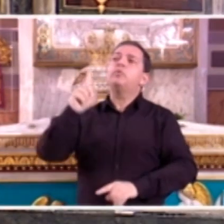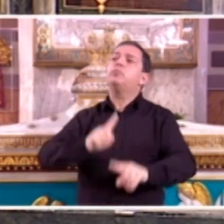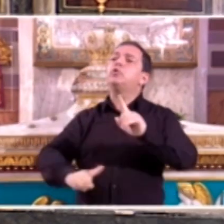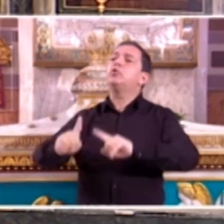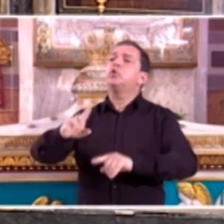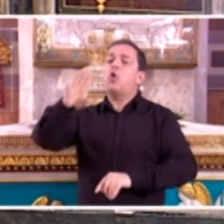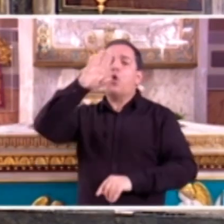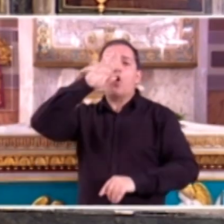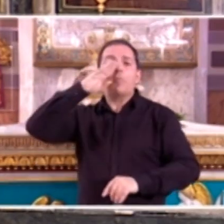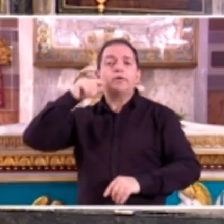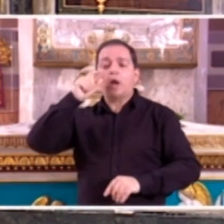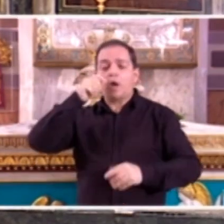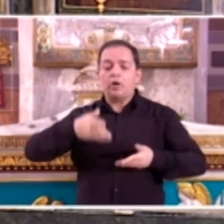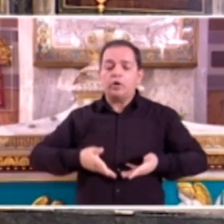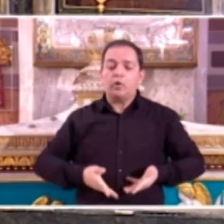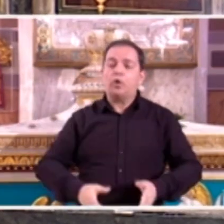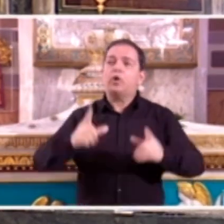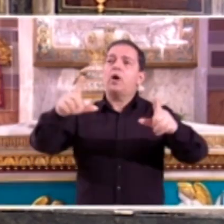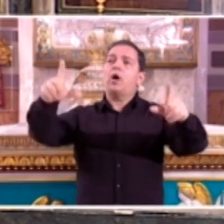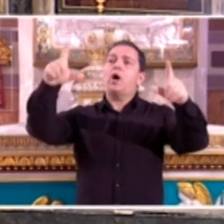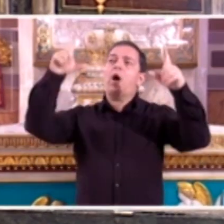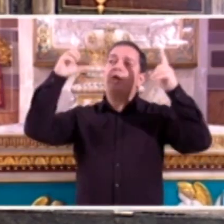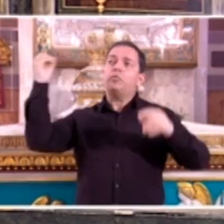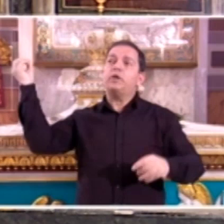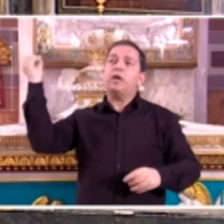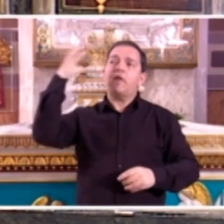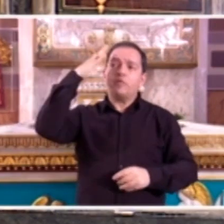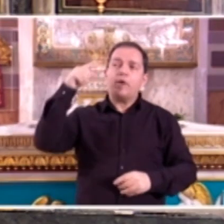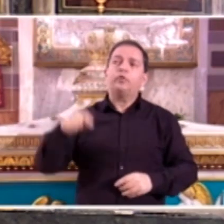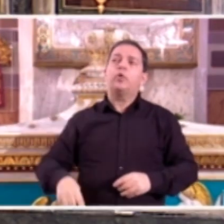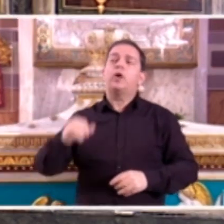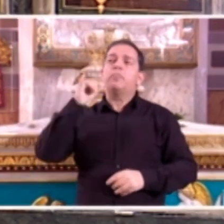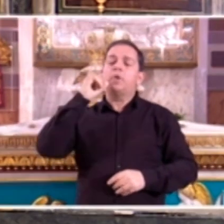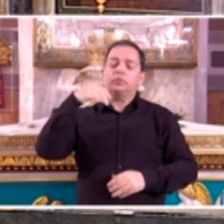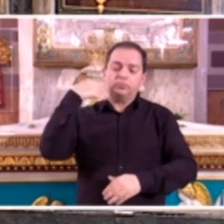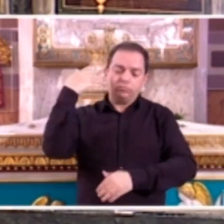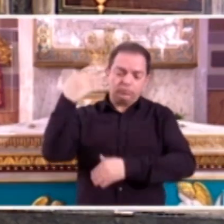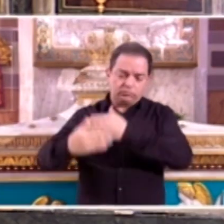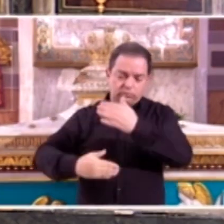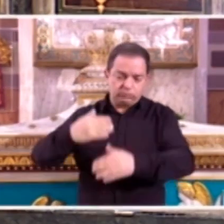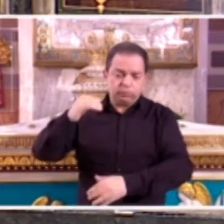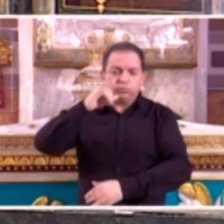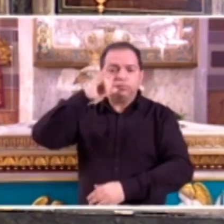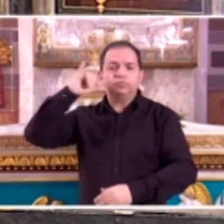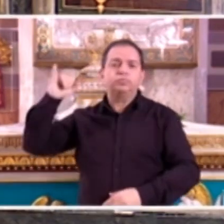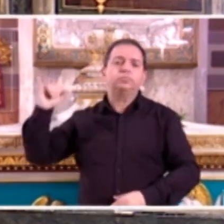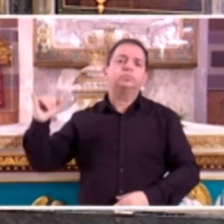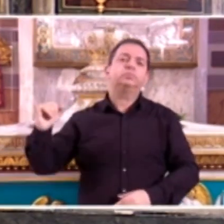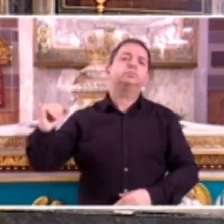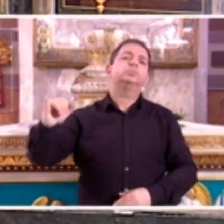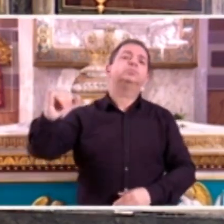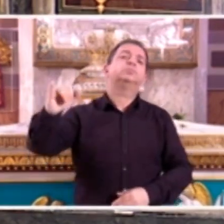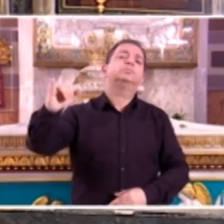του Πατρός και του Υιού και του Αγίου Πνεύματος, νυν και αΐ και εις τους